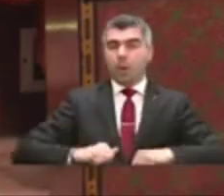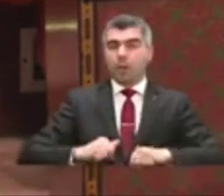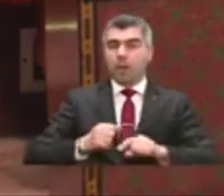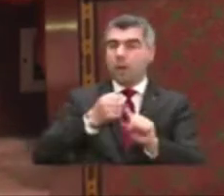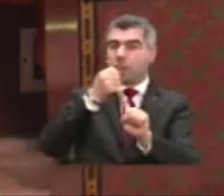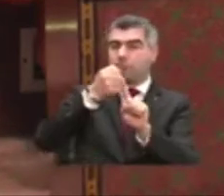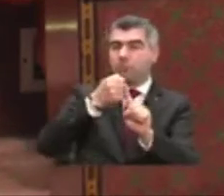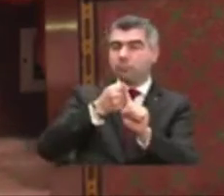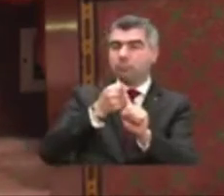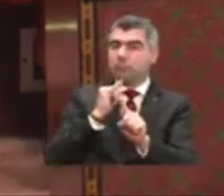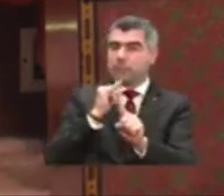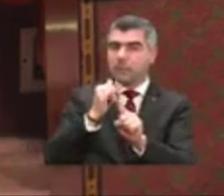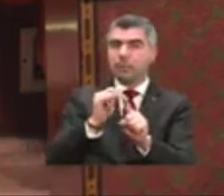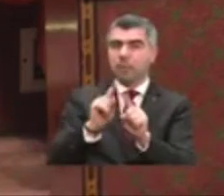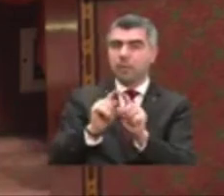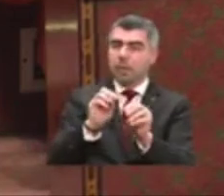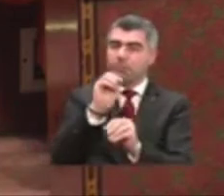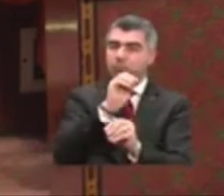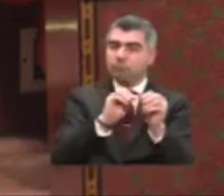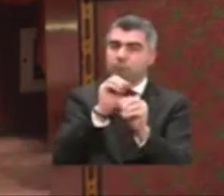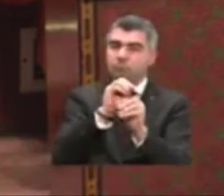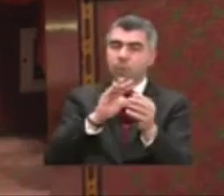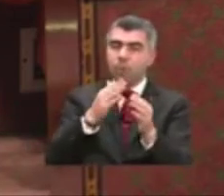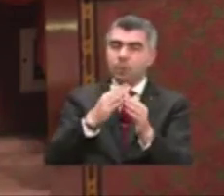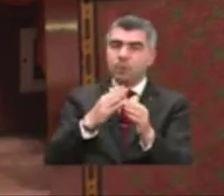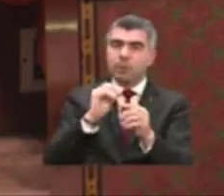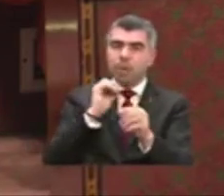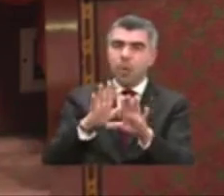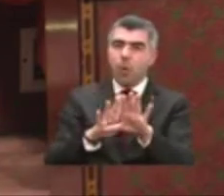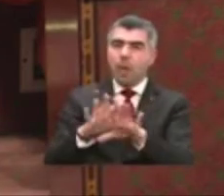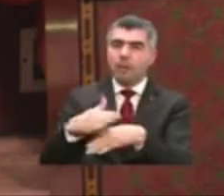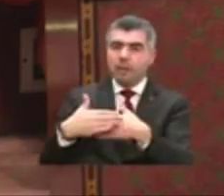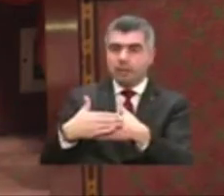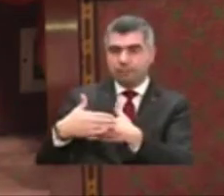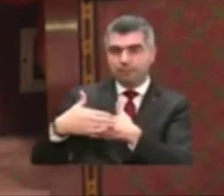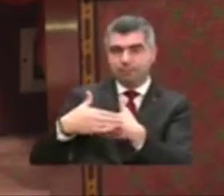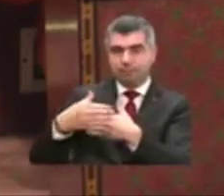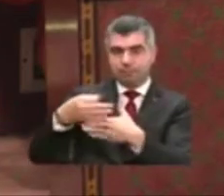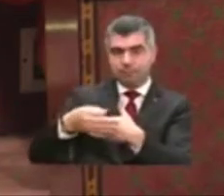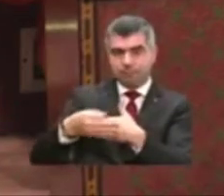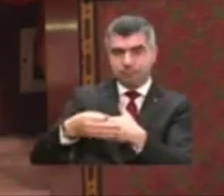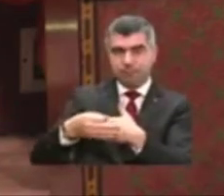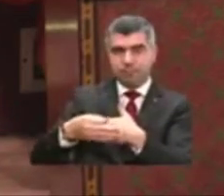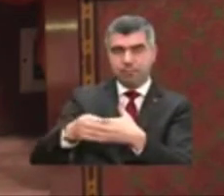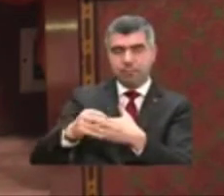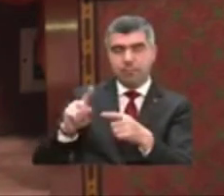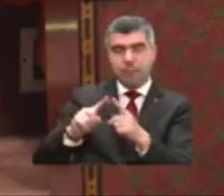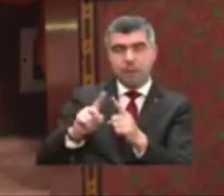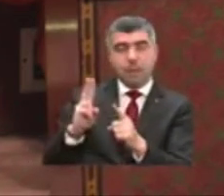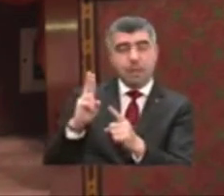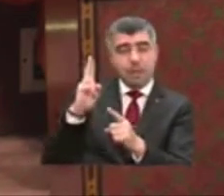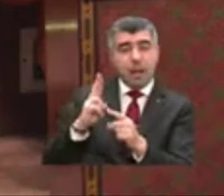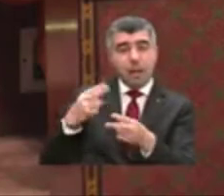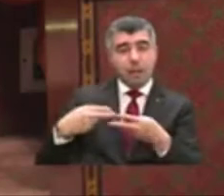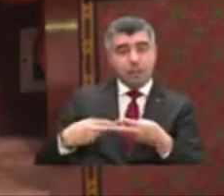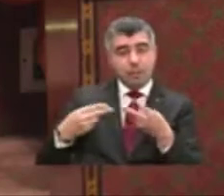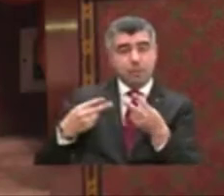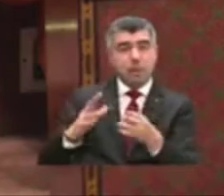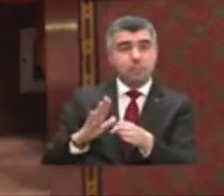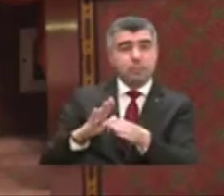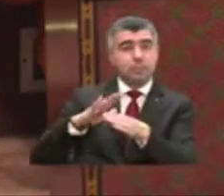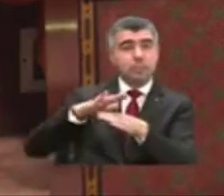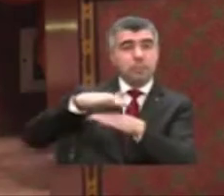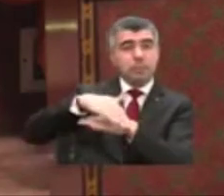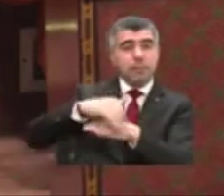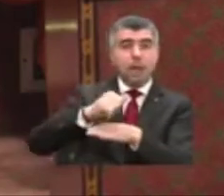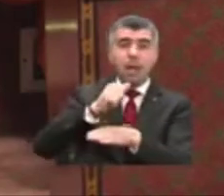على تحسين الوضعية في تارودانت، وكما تعلمون فنحن انطلقنا في تعلية سد